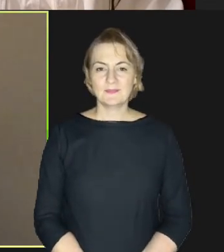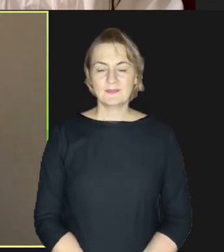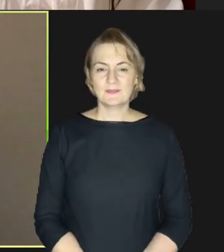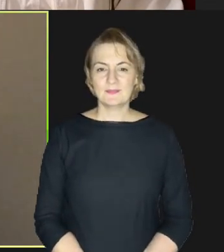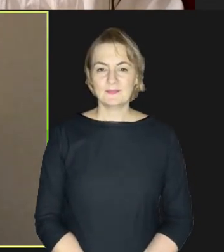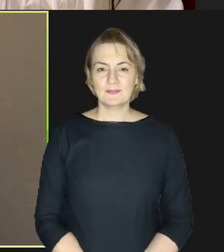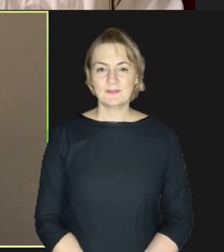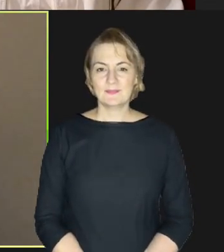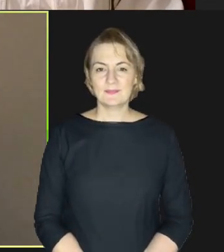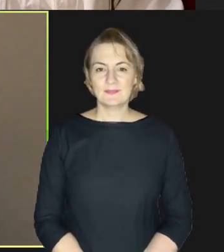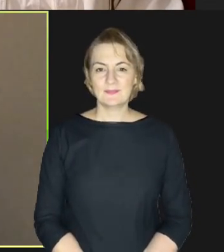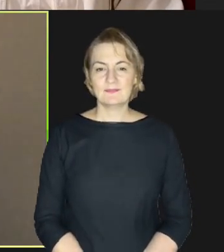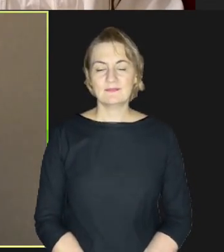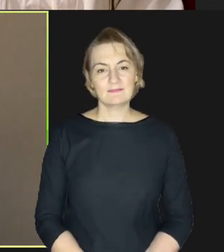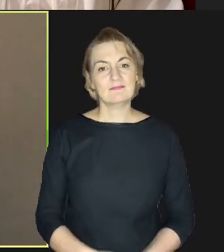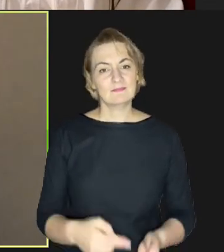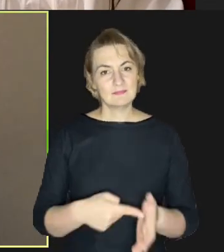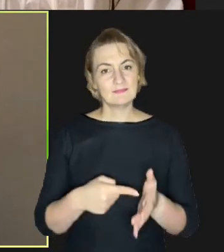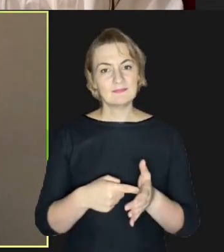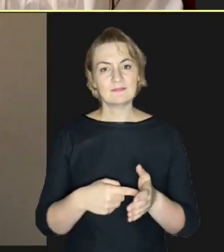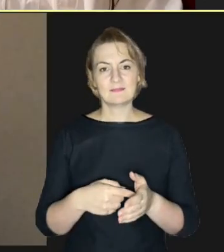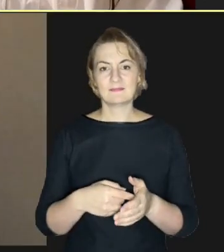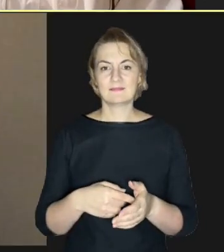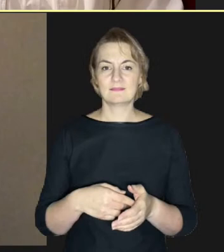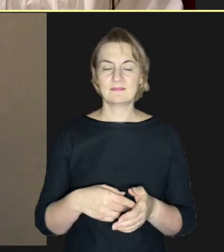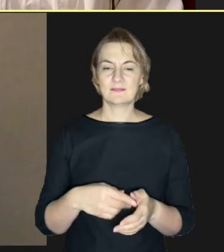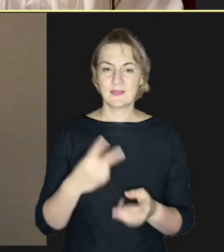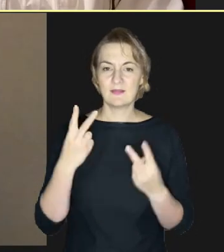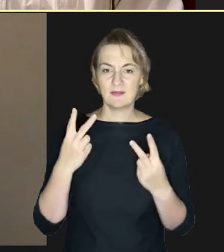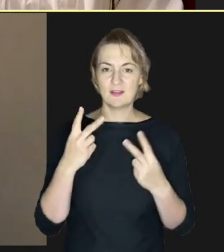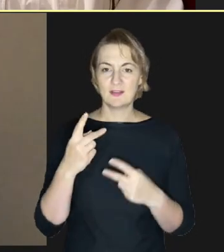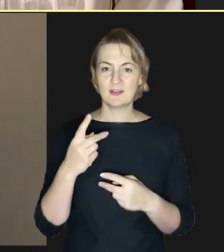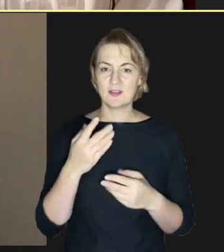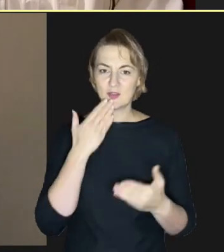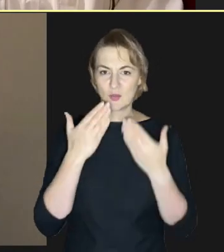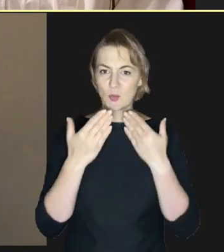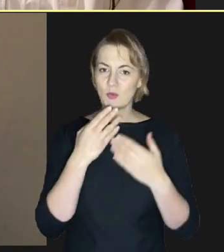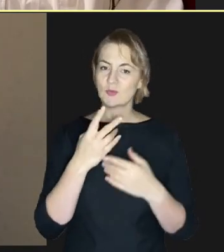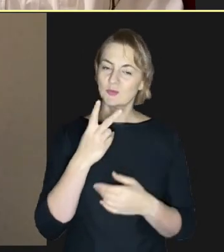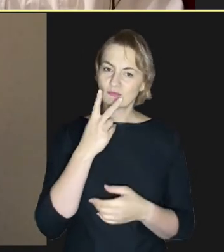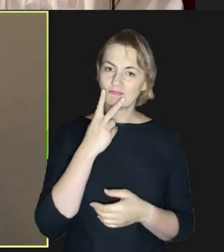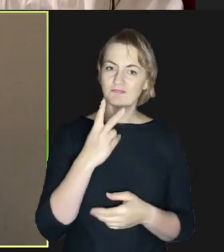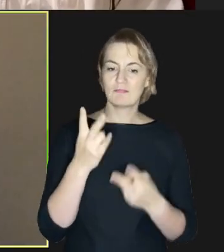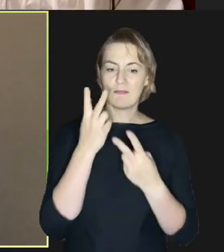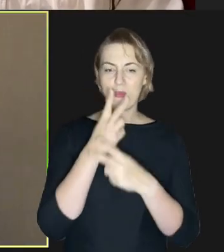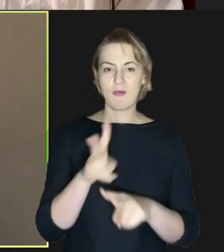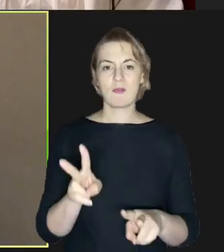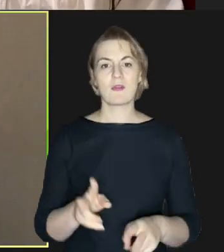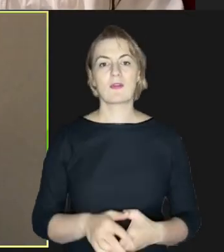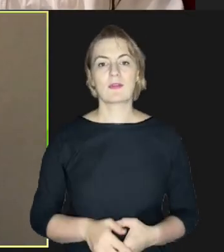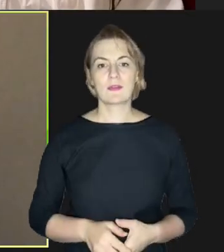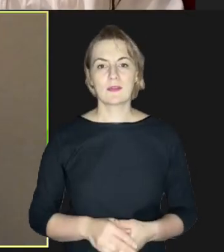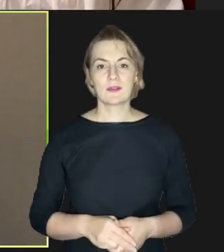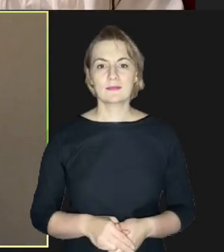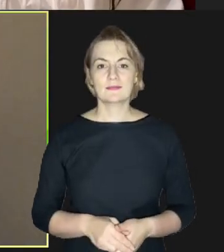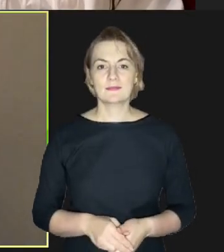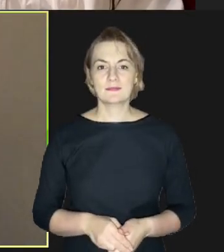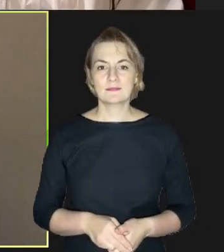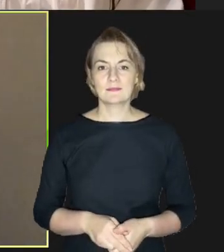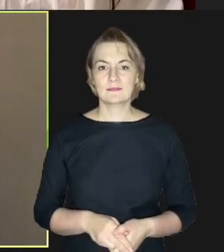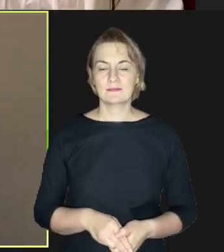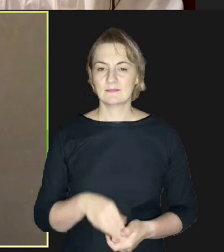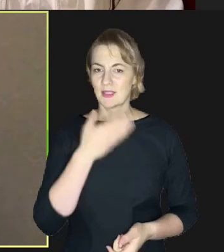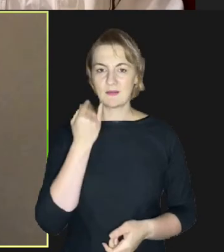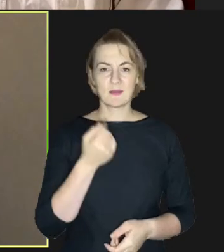To jest właśnie taki mistyczny punkt widzenia, tak? Który przekracza tą dualność,